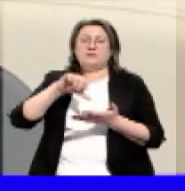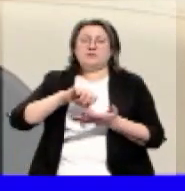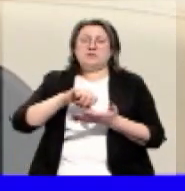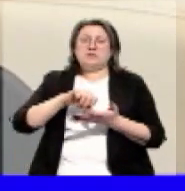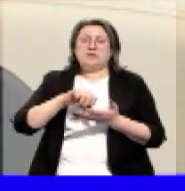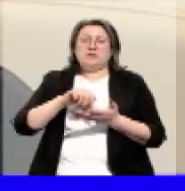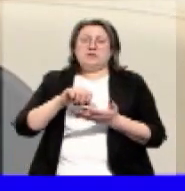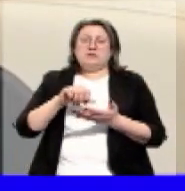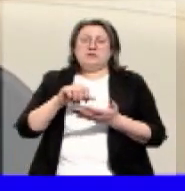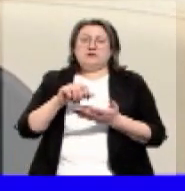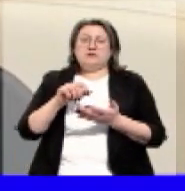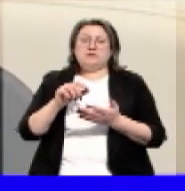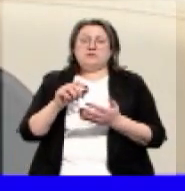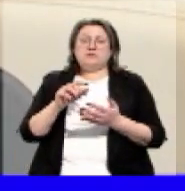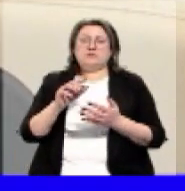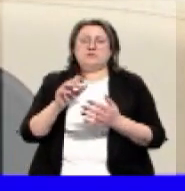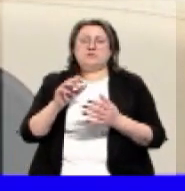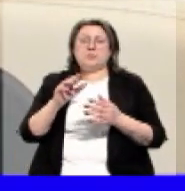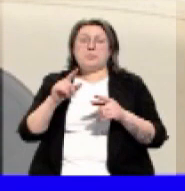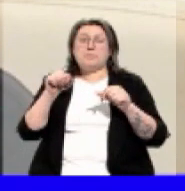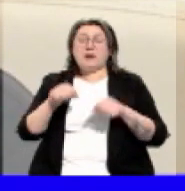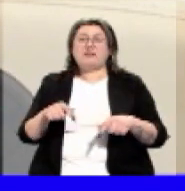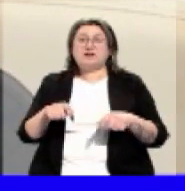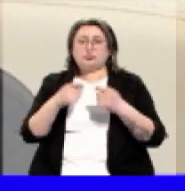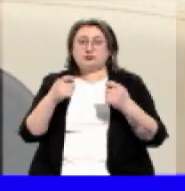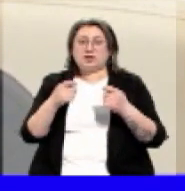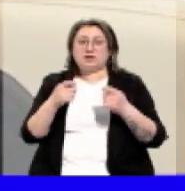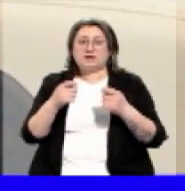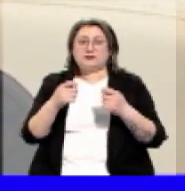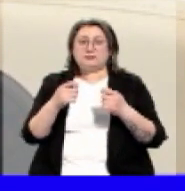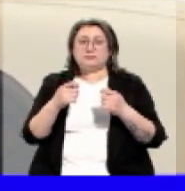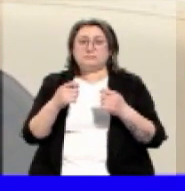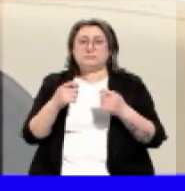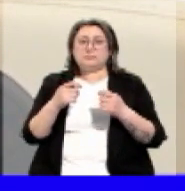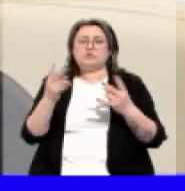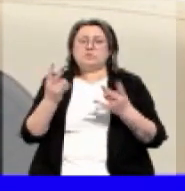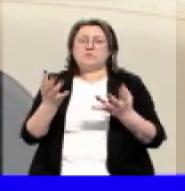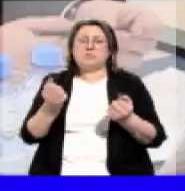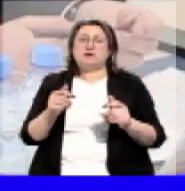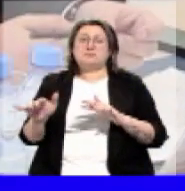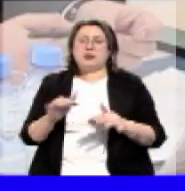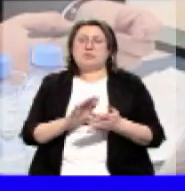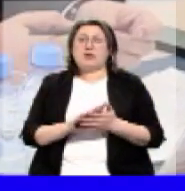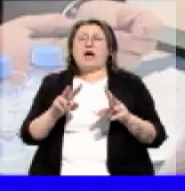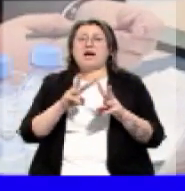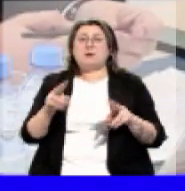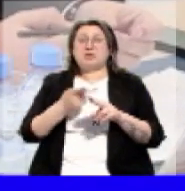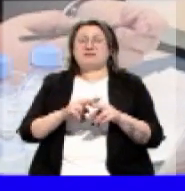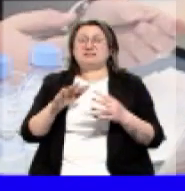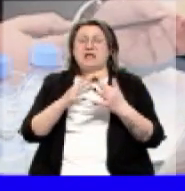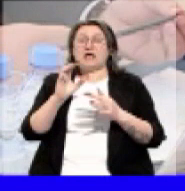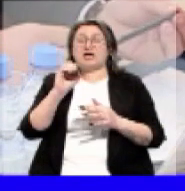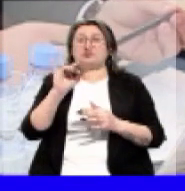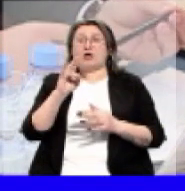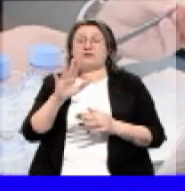признаки состава правонарушения и необходимо принимать меры. Акимом данного села